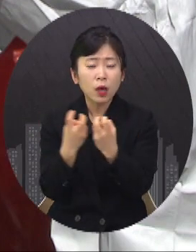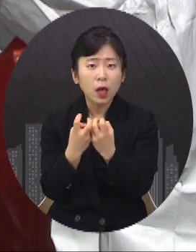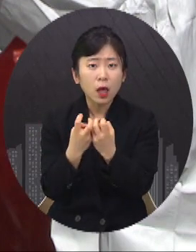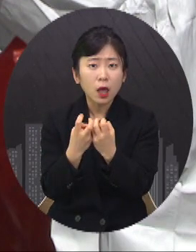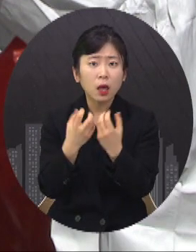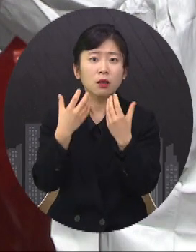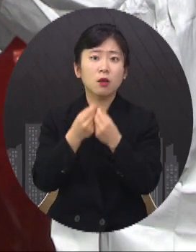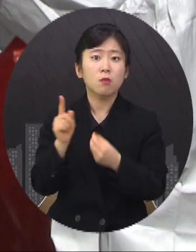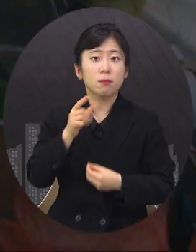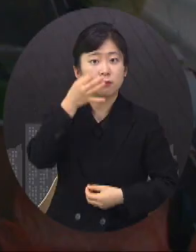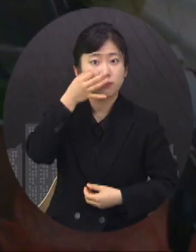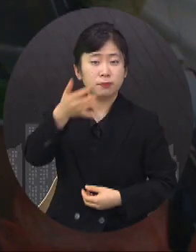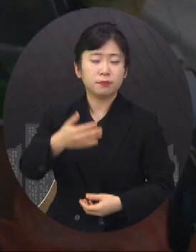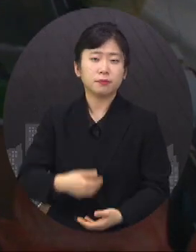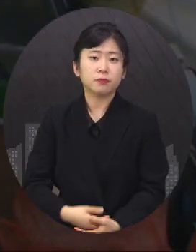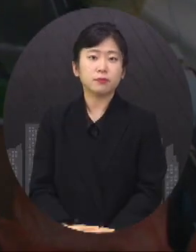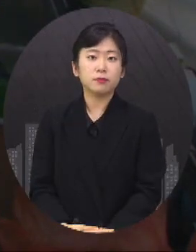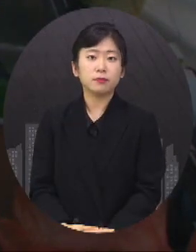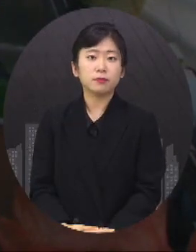입니다